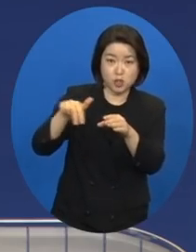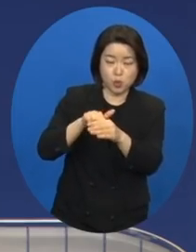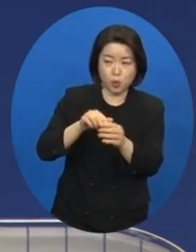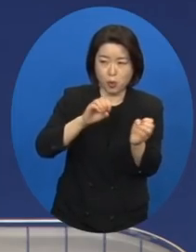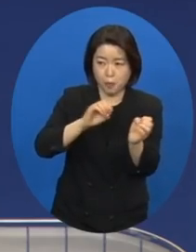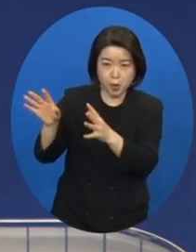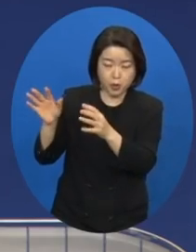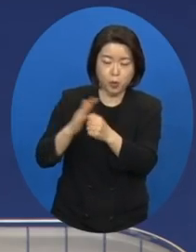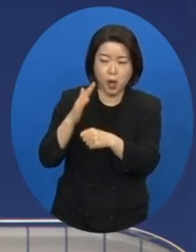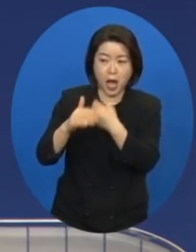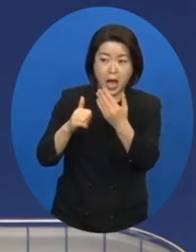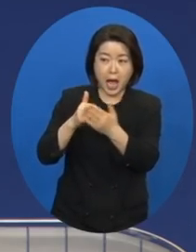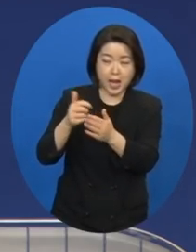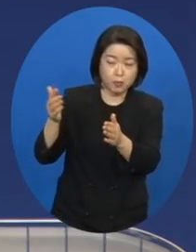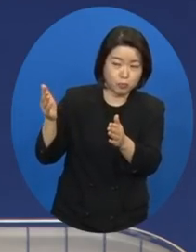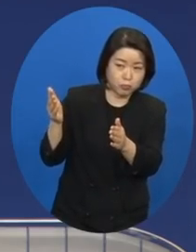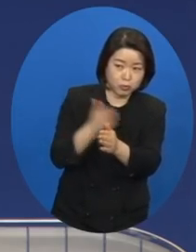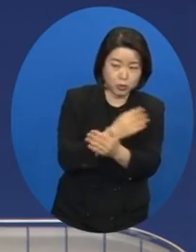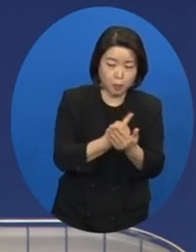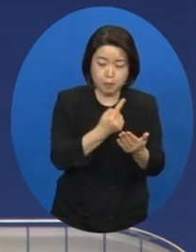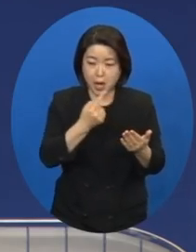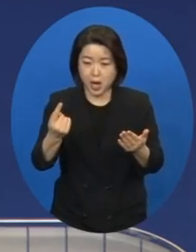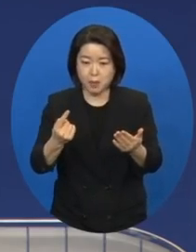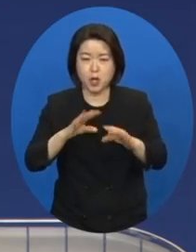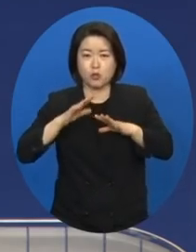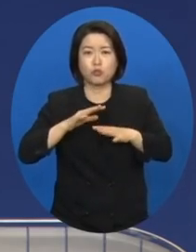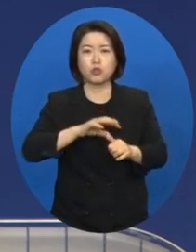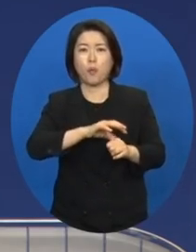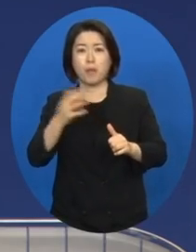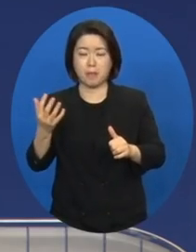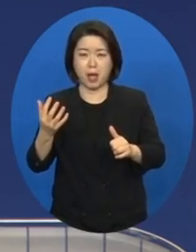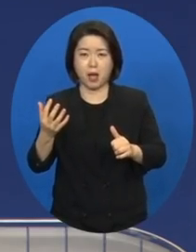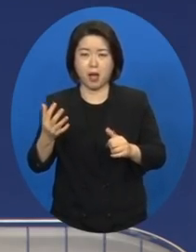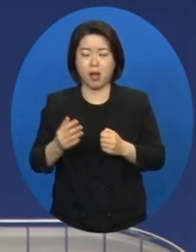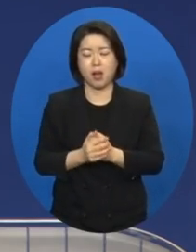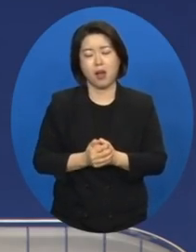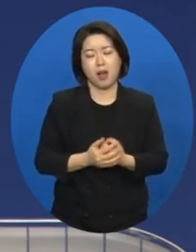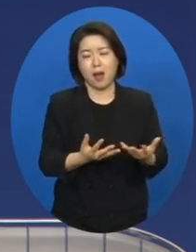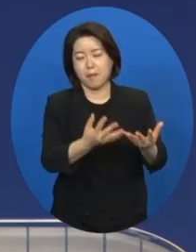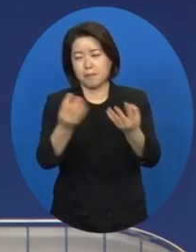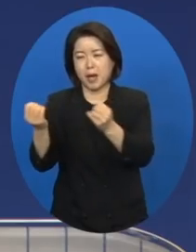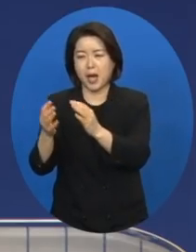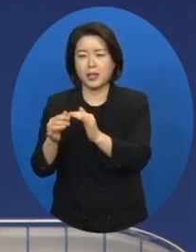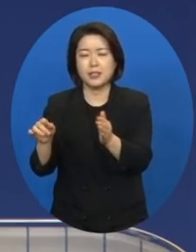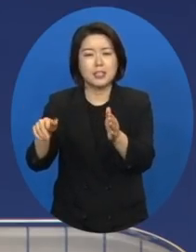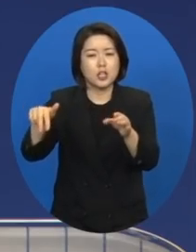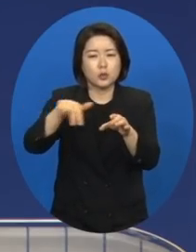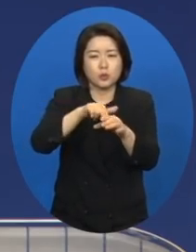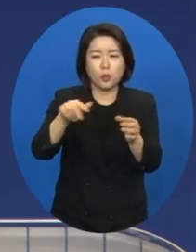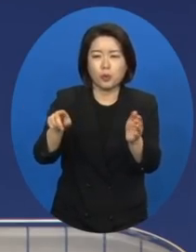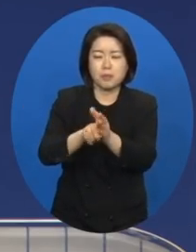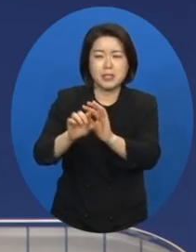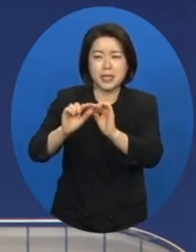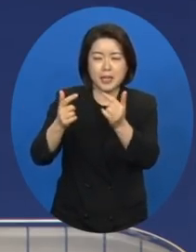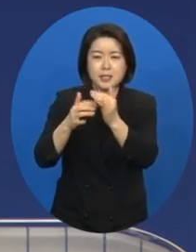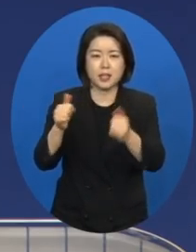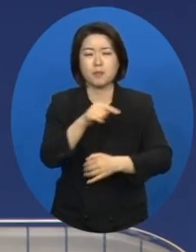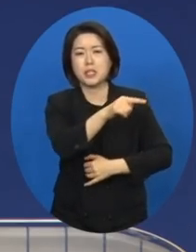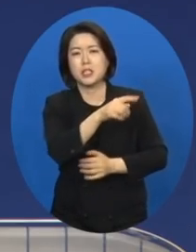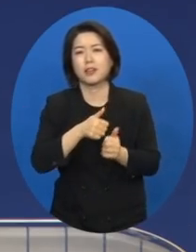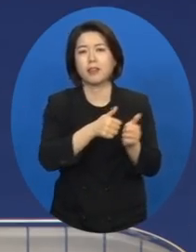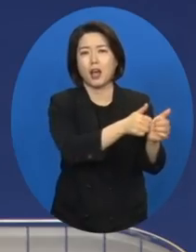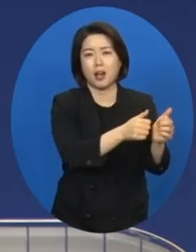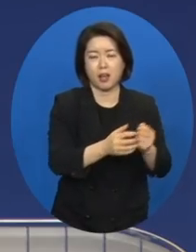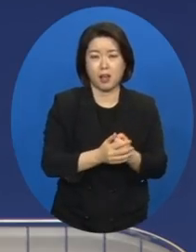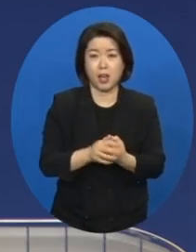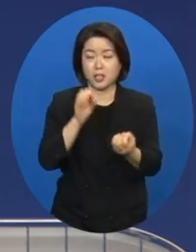두려움에서 해방된다. 이것이 논지입니다. 수많은 무신론자들이 그의 논지를 따라서 주장을 한 거예요. 그래서 해답이 뭐냐면,